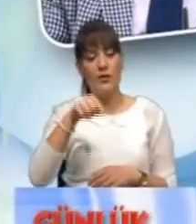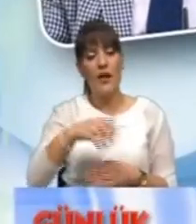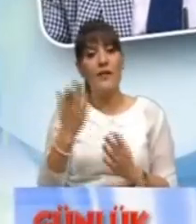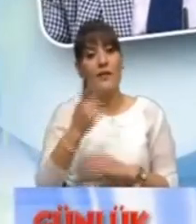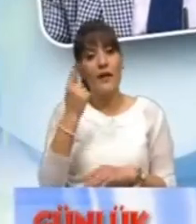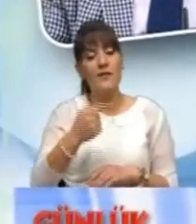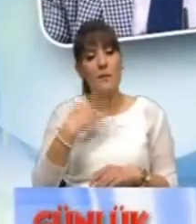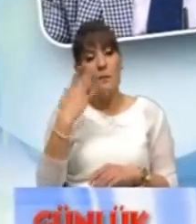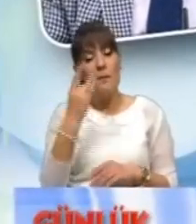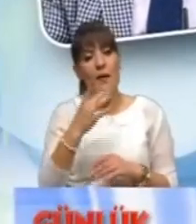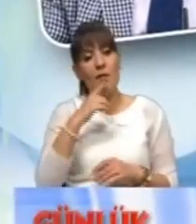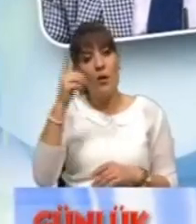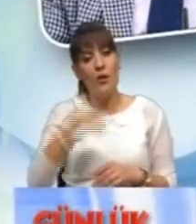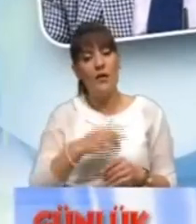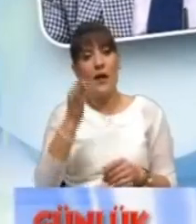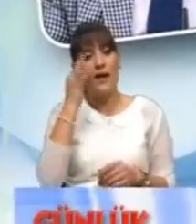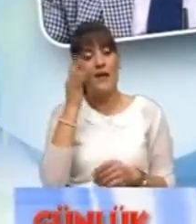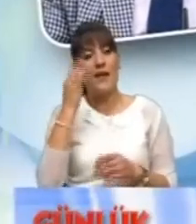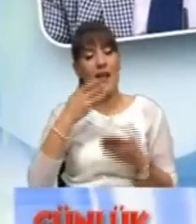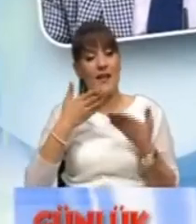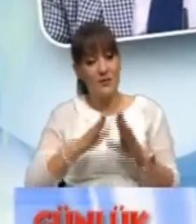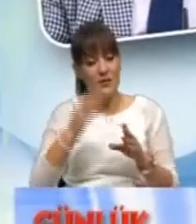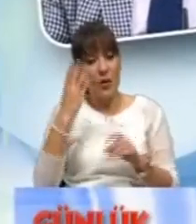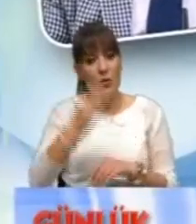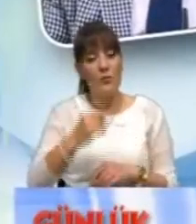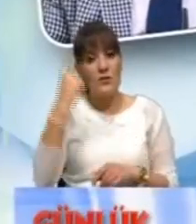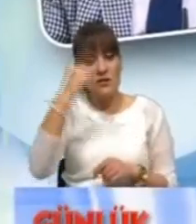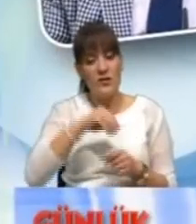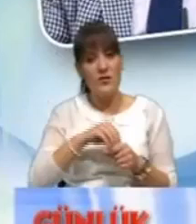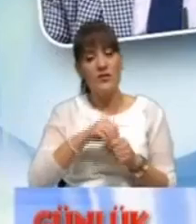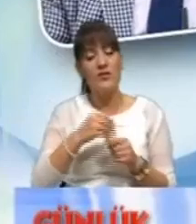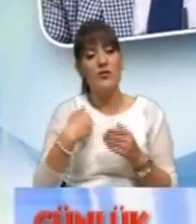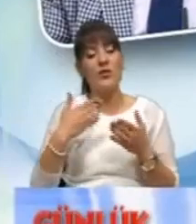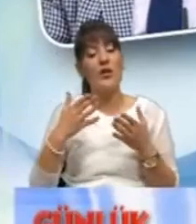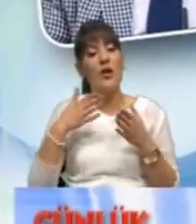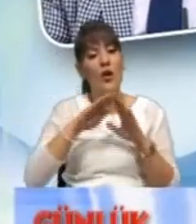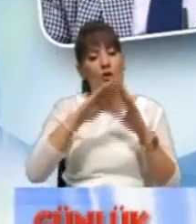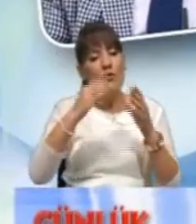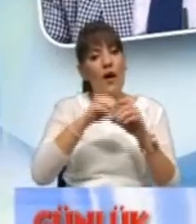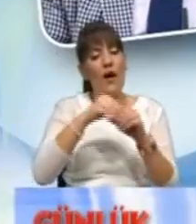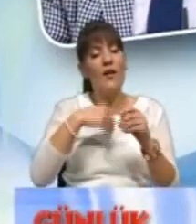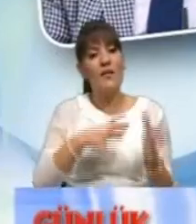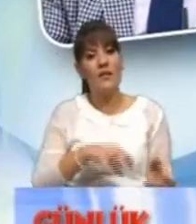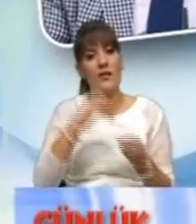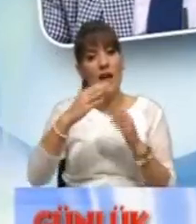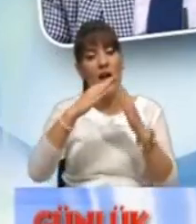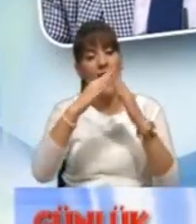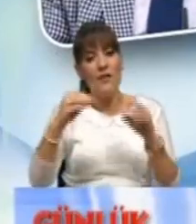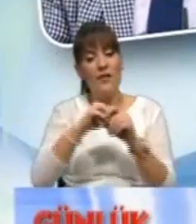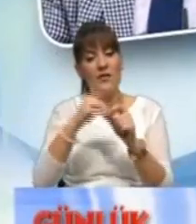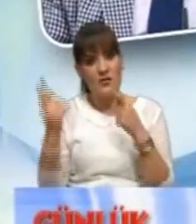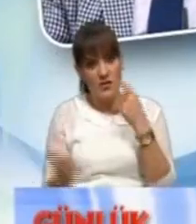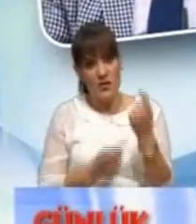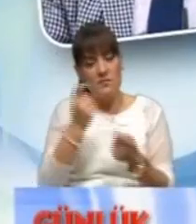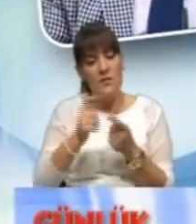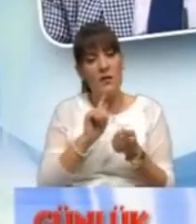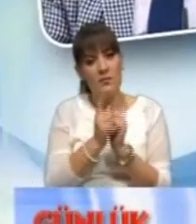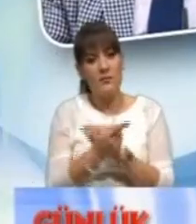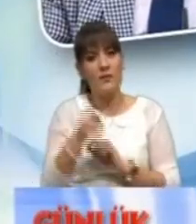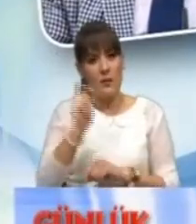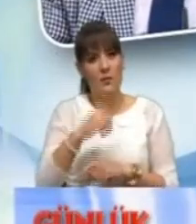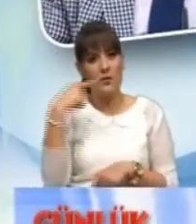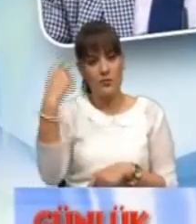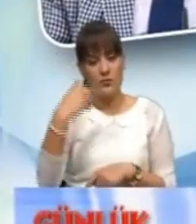en azından belli oranlarının erkek birey çıkması yönünde yuvaların taşınması, korunması, kafeslenmesi gibi çalışmaları da